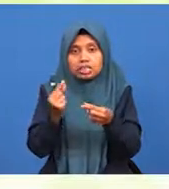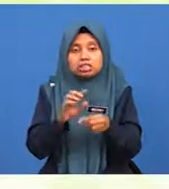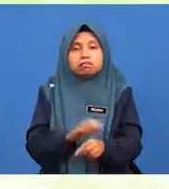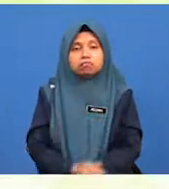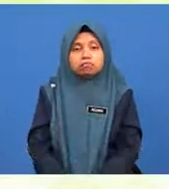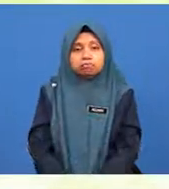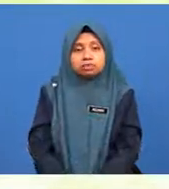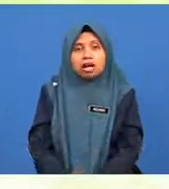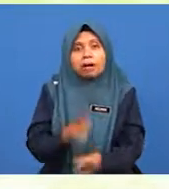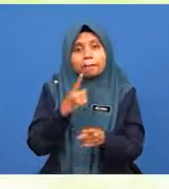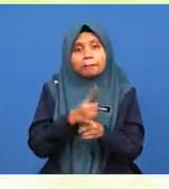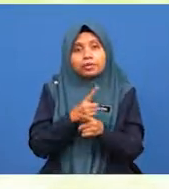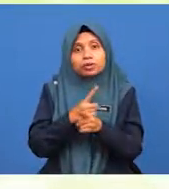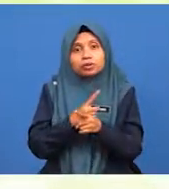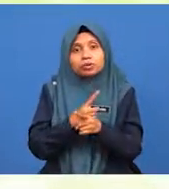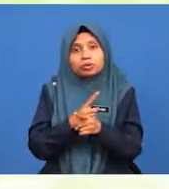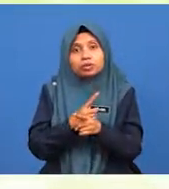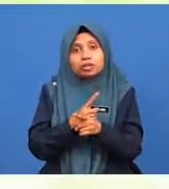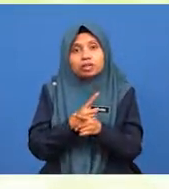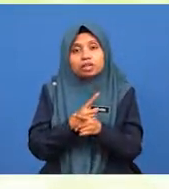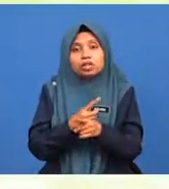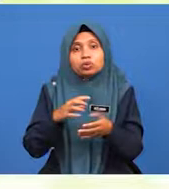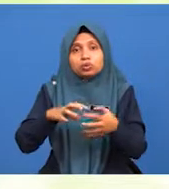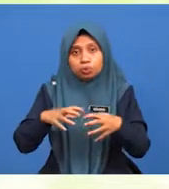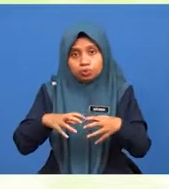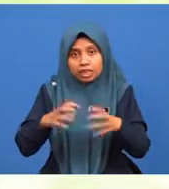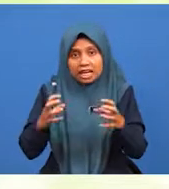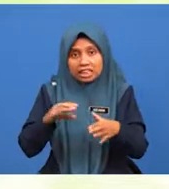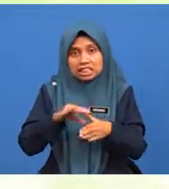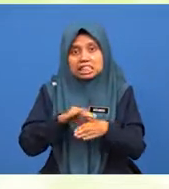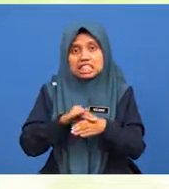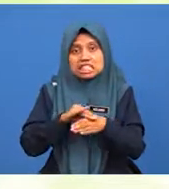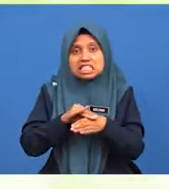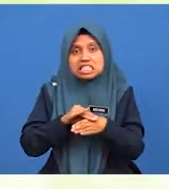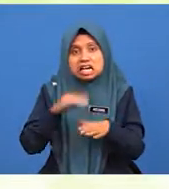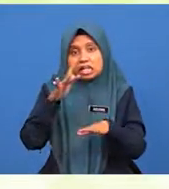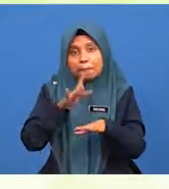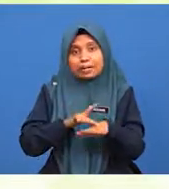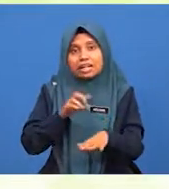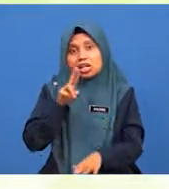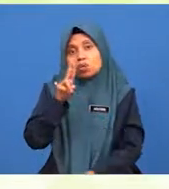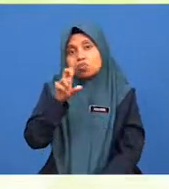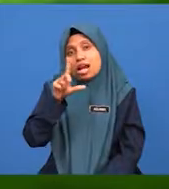Ya, betul. Penjodoh bilangan bagi isi durian ialah ulas.